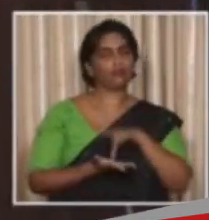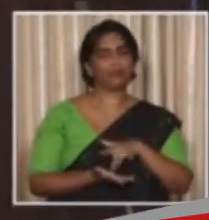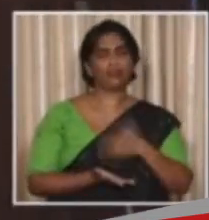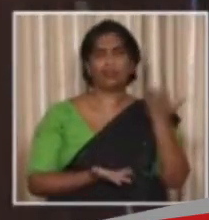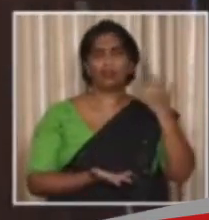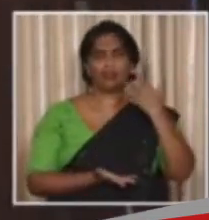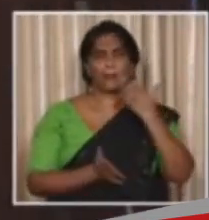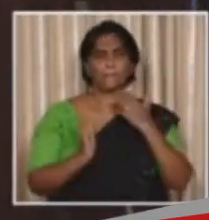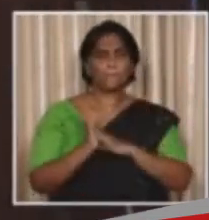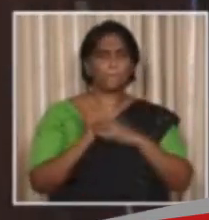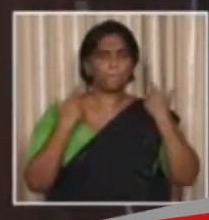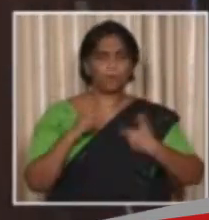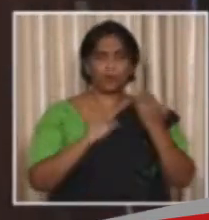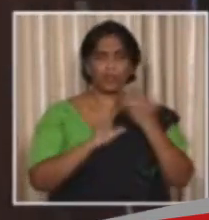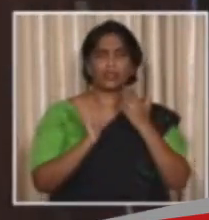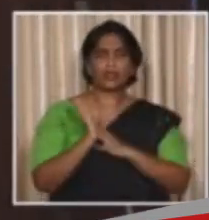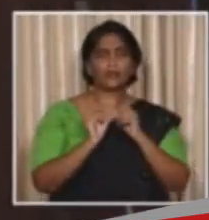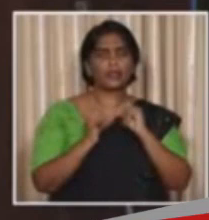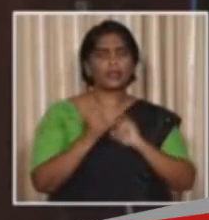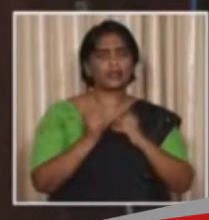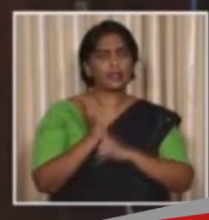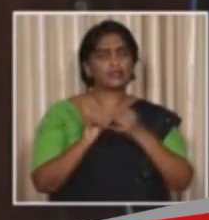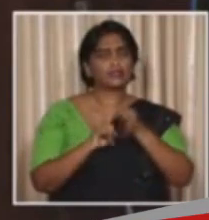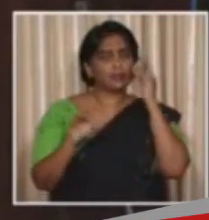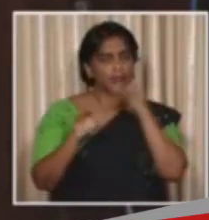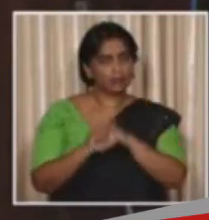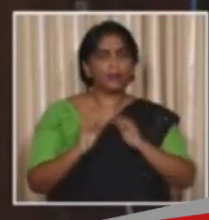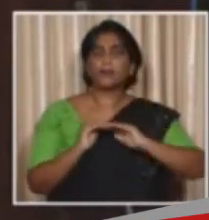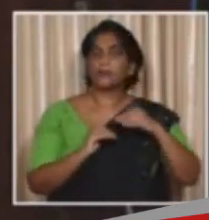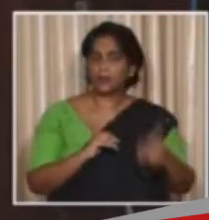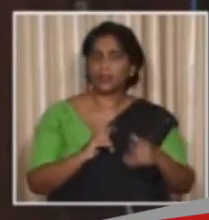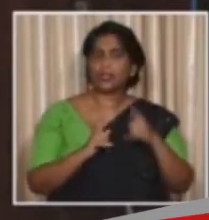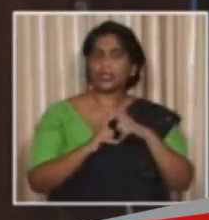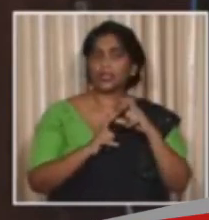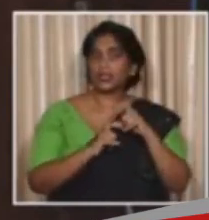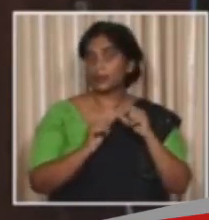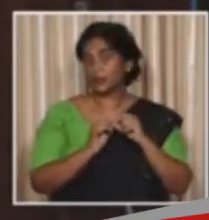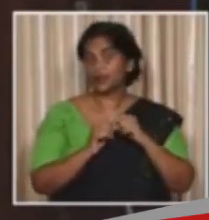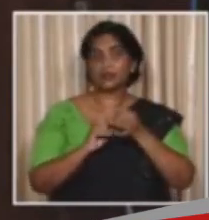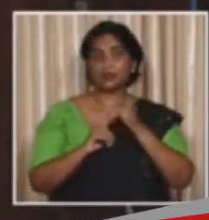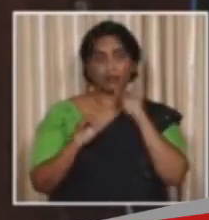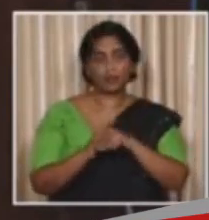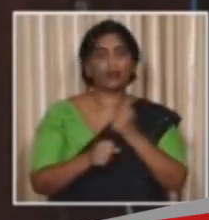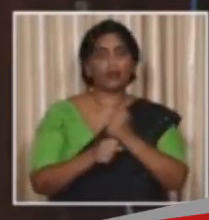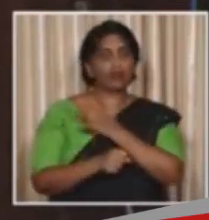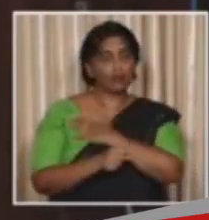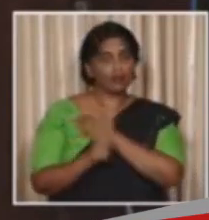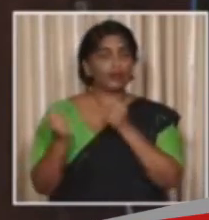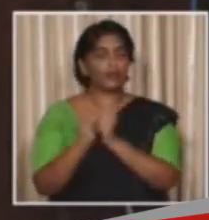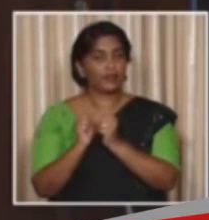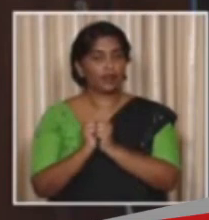ස්වාධීන පුද්ගලයෙලු එතුමා මොන ස්වාධීනද මහින්ද රාජපක්ෂ කාලේ MBSL එකේ සභාපති වුණා ඊට පස්සේ EDP එකේ සභාපති